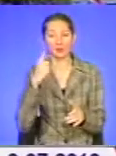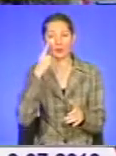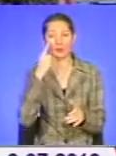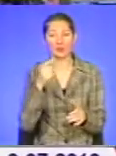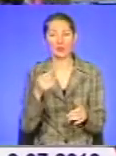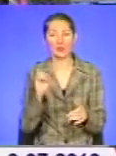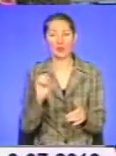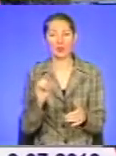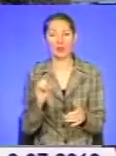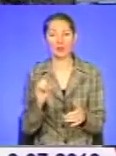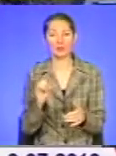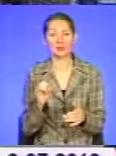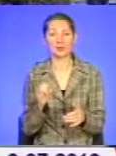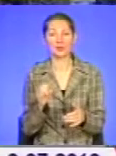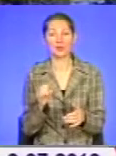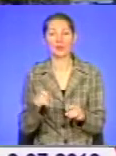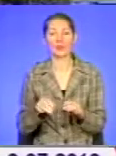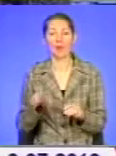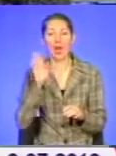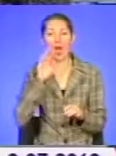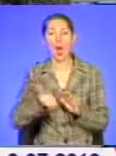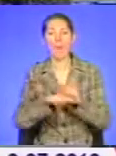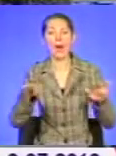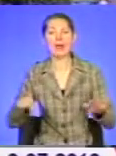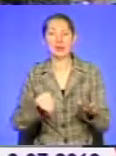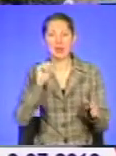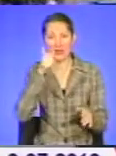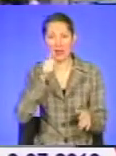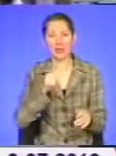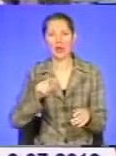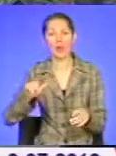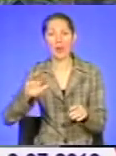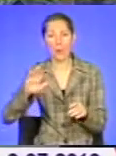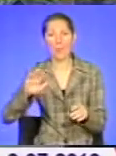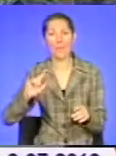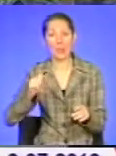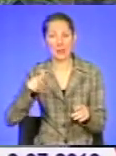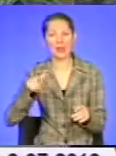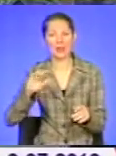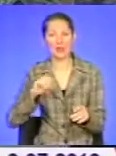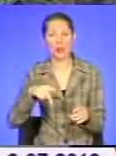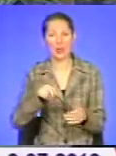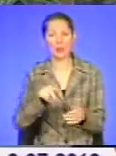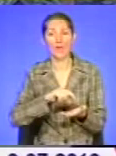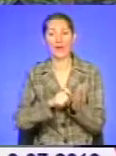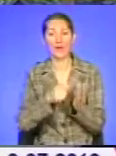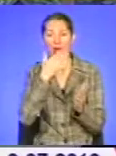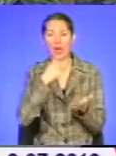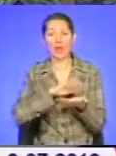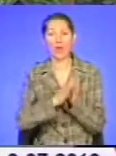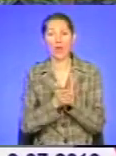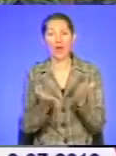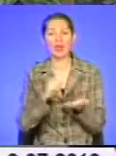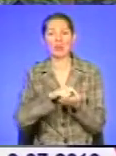І на басейн завтра або післязавтра підемо. Кімната гарна умова, але просто в